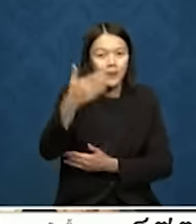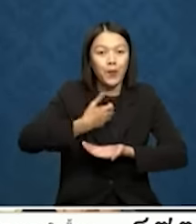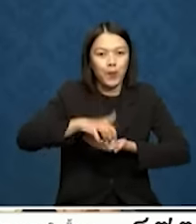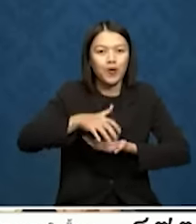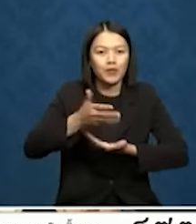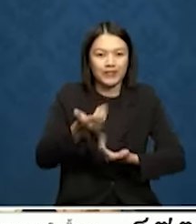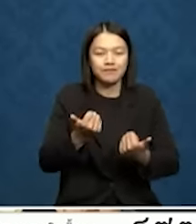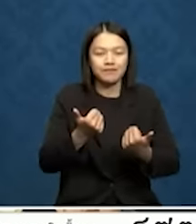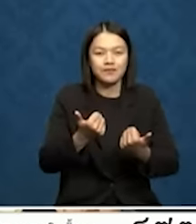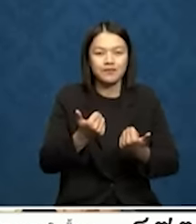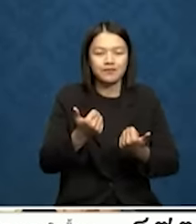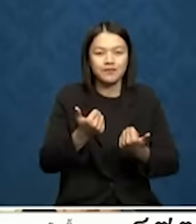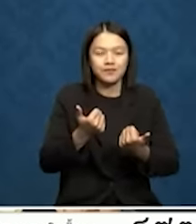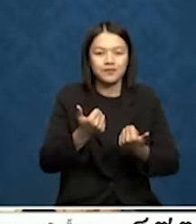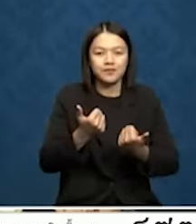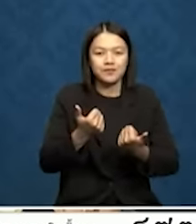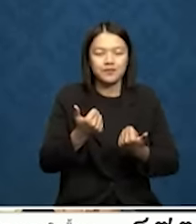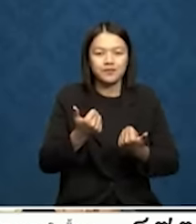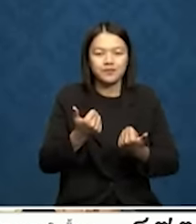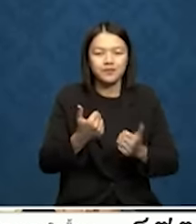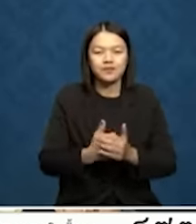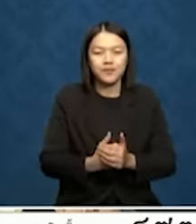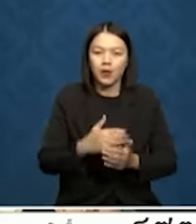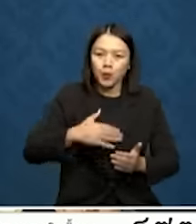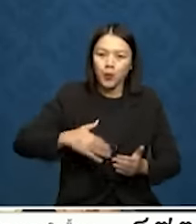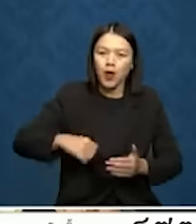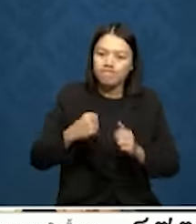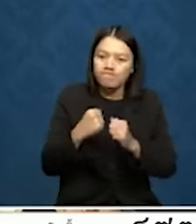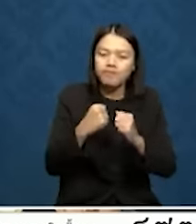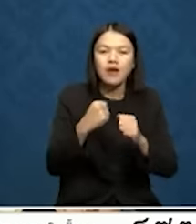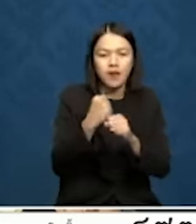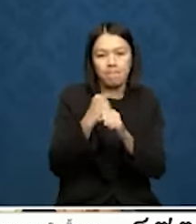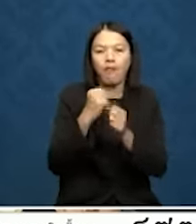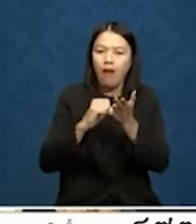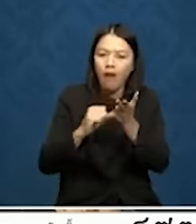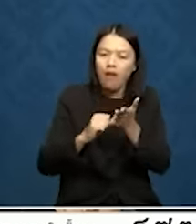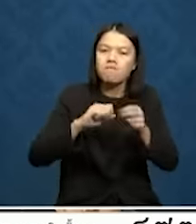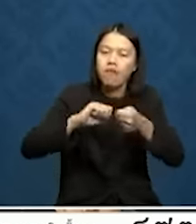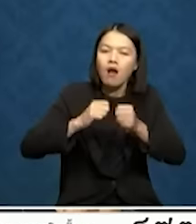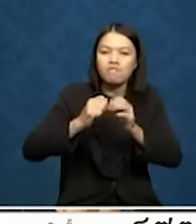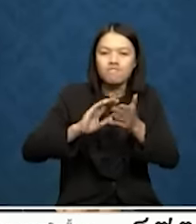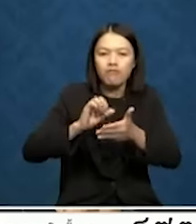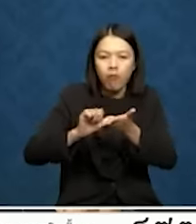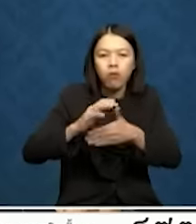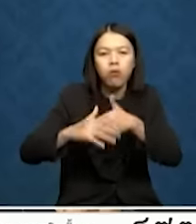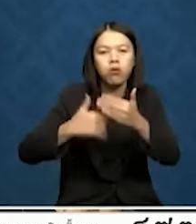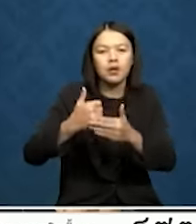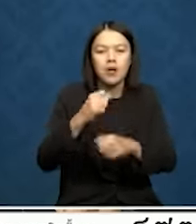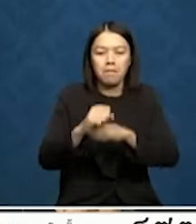ครับในวาระที่เรามีร่วมกันเราสามารถผลักดันให้มันเกิดขึ้นได้แล้วในการเลือกตั้ง